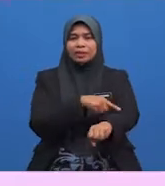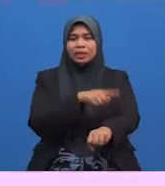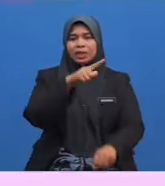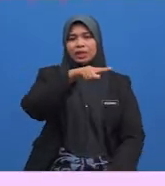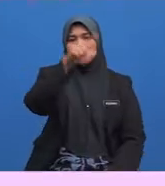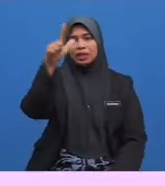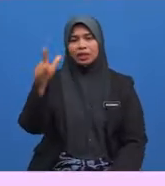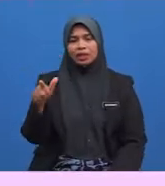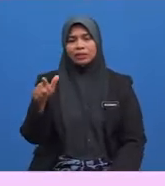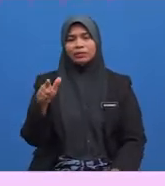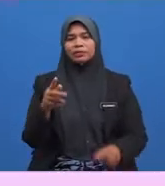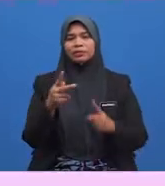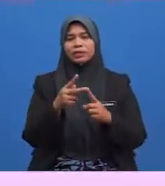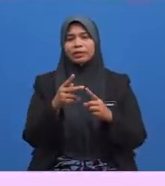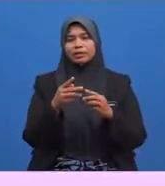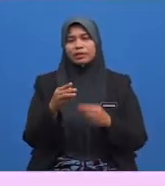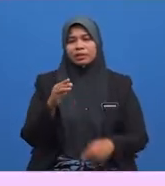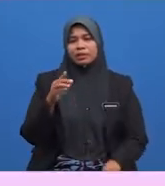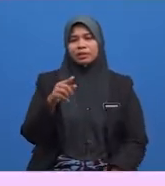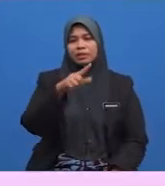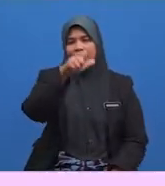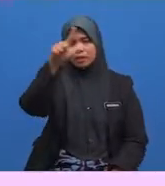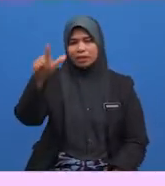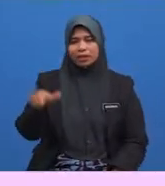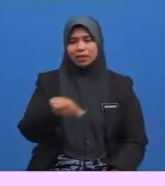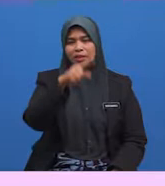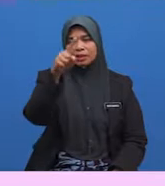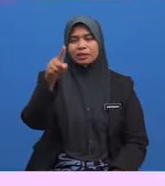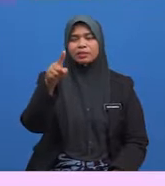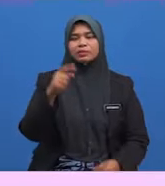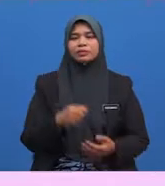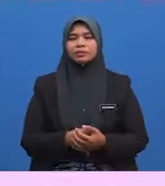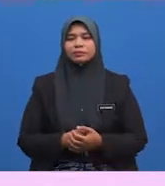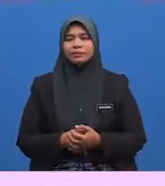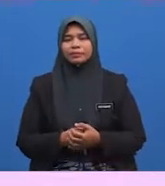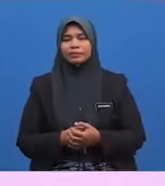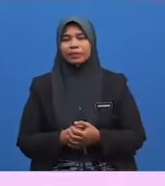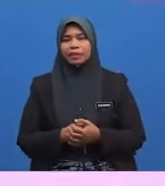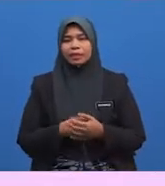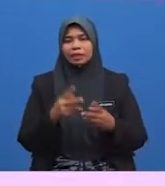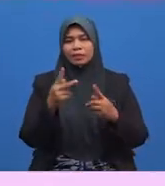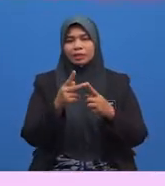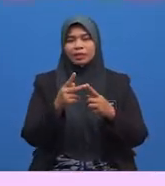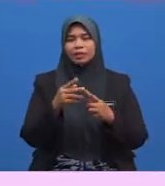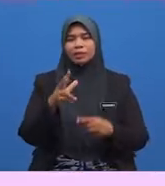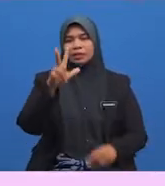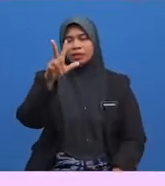kepada lilitan bulatan sama dengan nisbah sudut pada bulatan